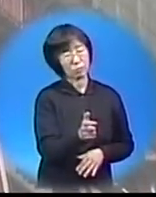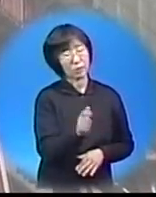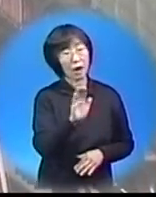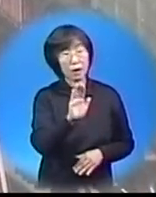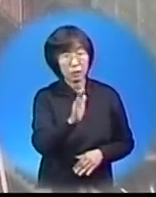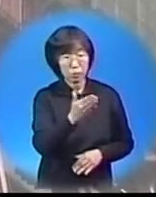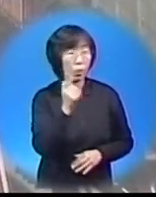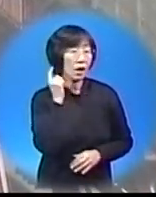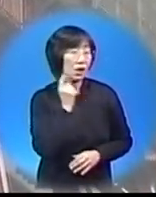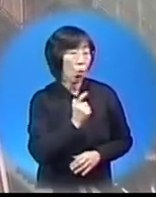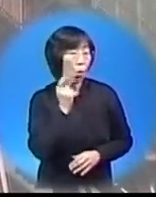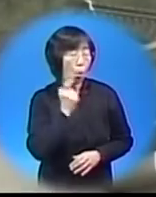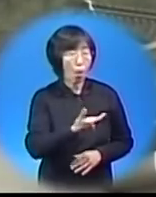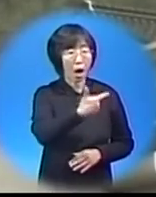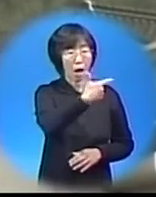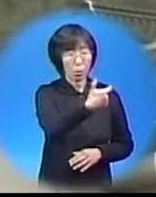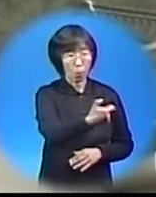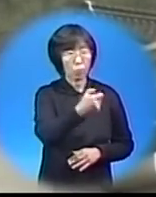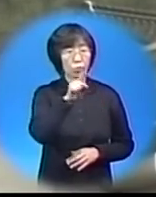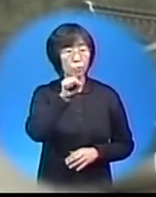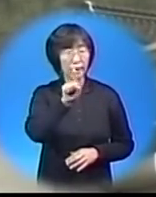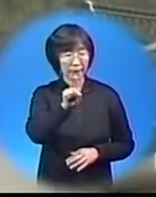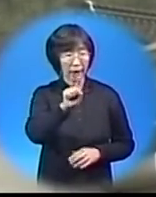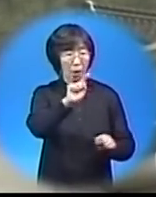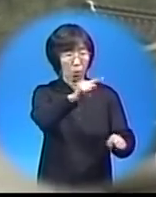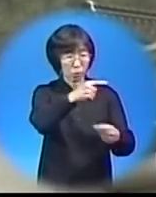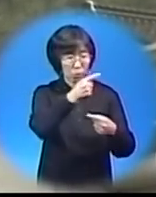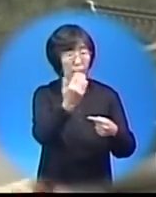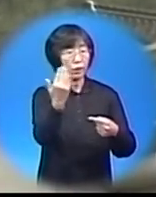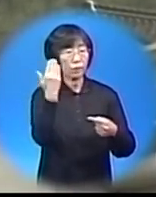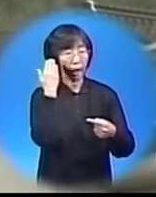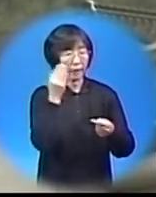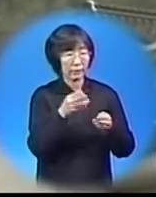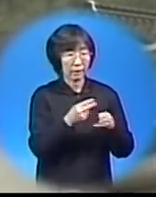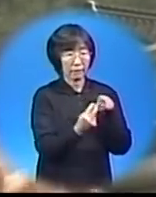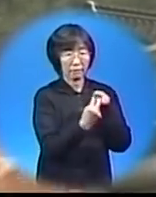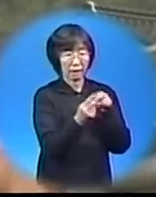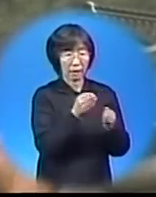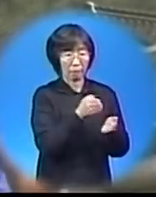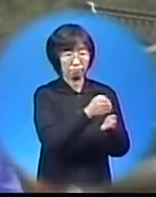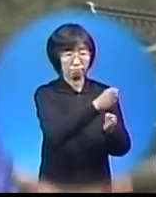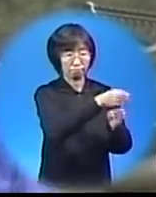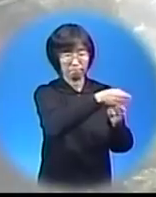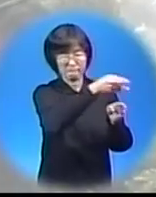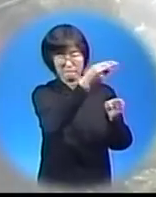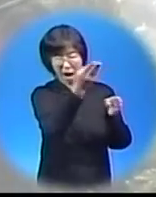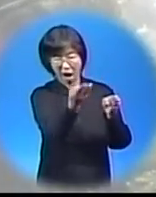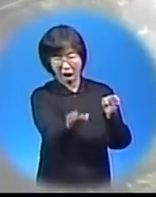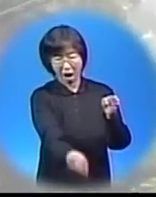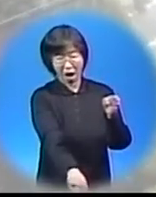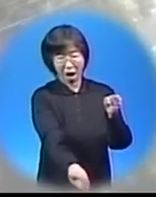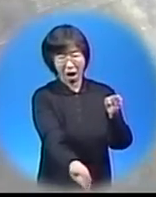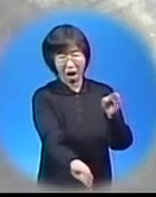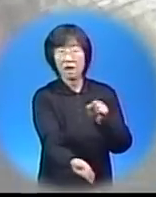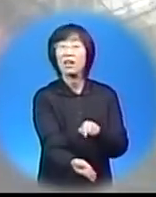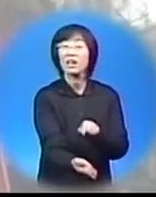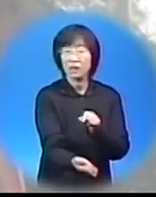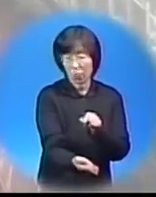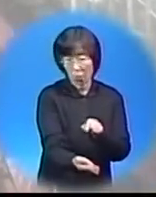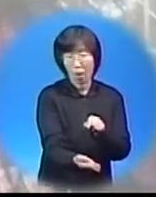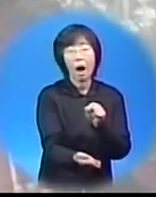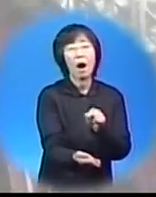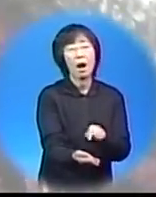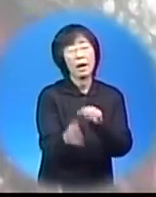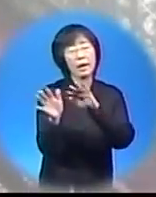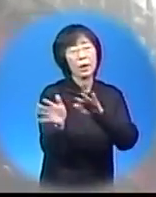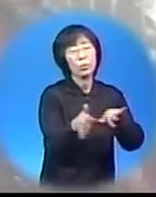れども、昭和61年の お正月前に列車の事故、まあ、転落する不幸な